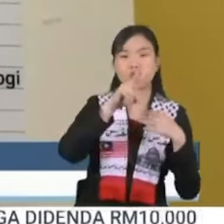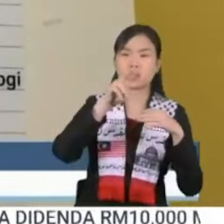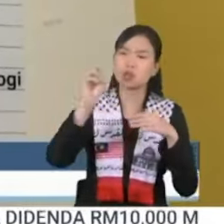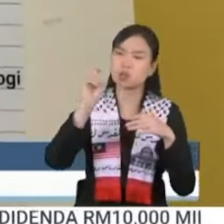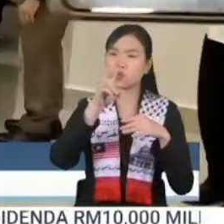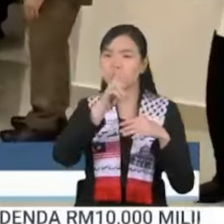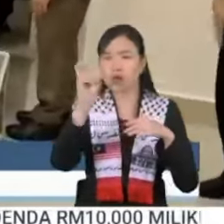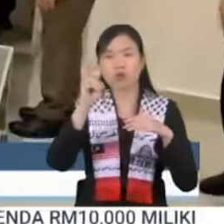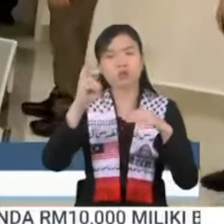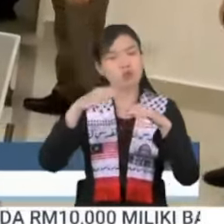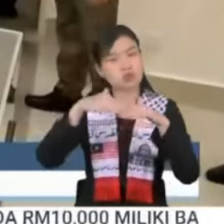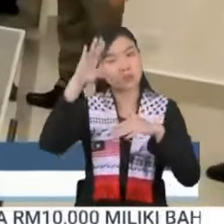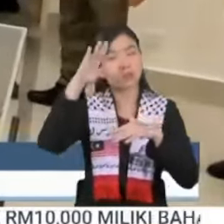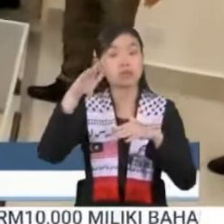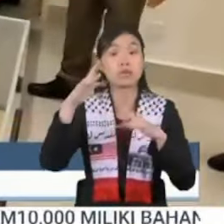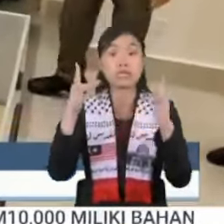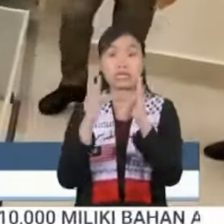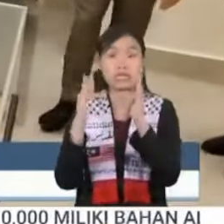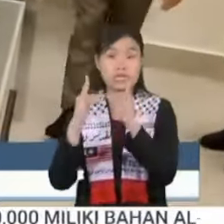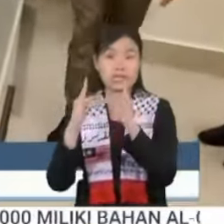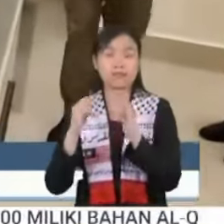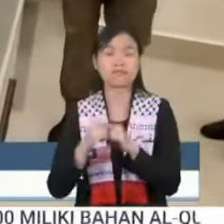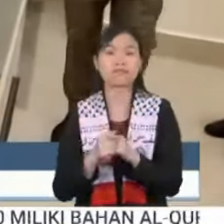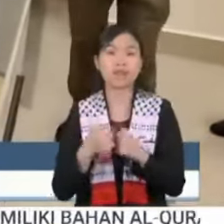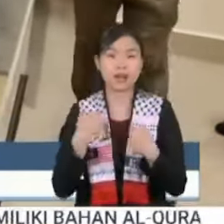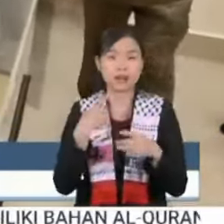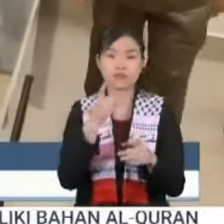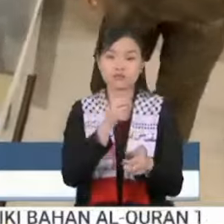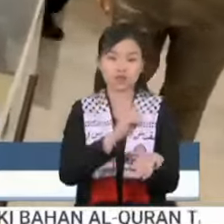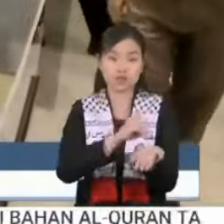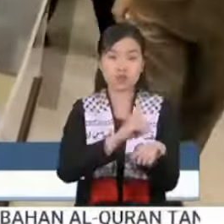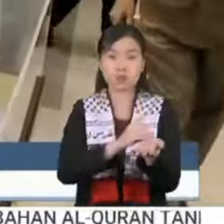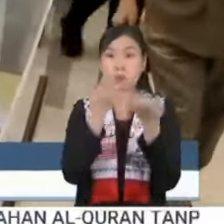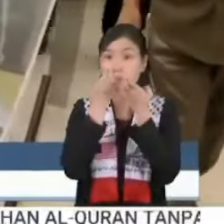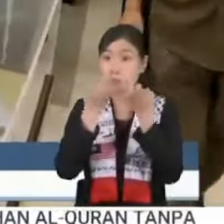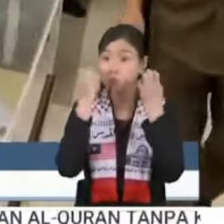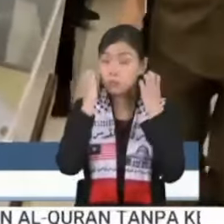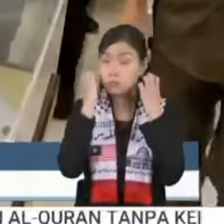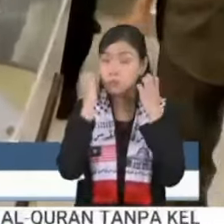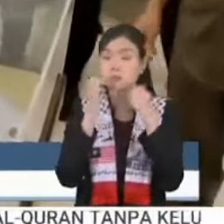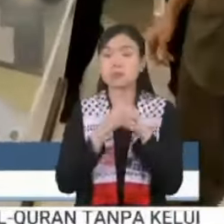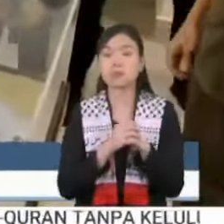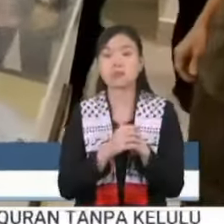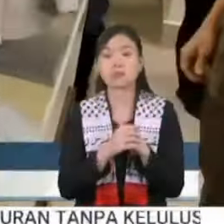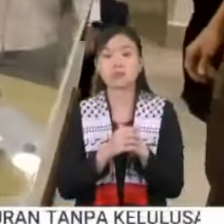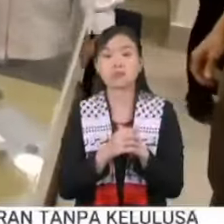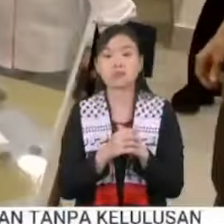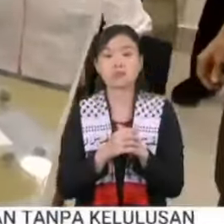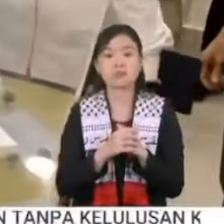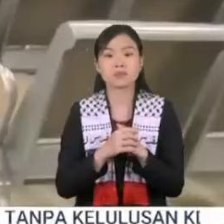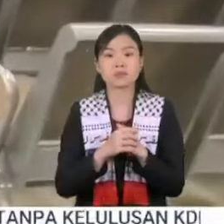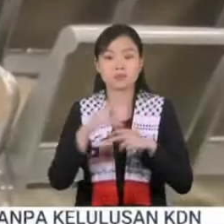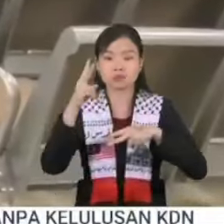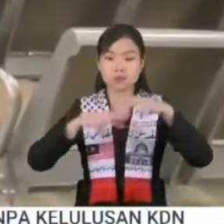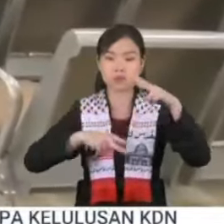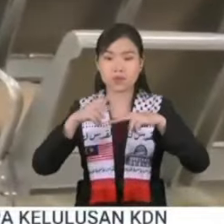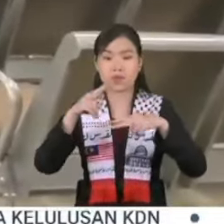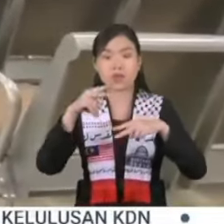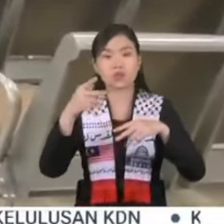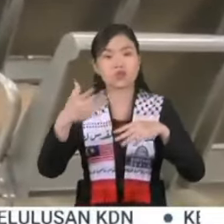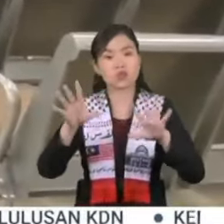turut dilengkapi Dewan Bedah, Klinik Doktor Pakar, Unit Kecemasan, kemudahan tempat letak kereta serta fasiliti lain. Bangunan berkenaan